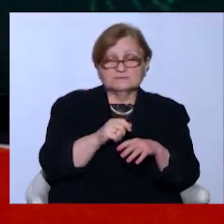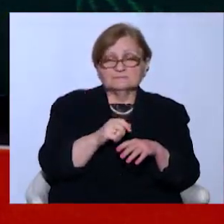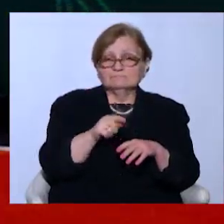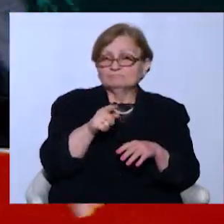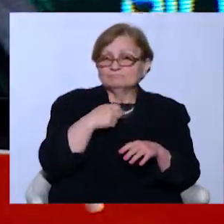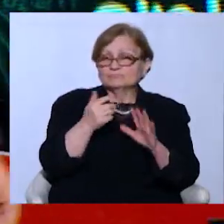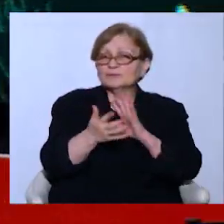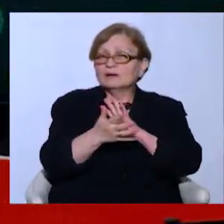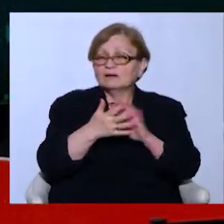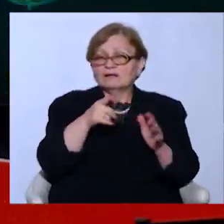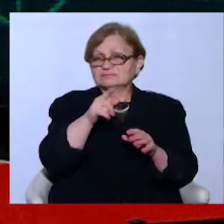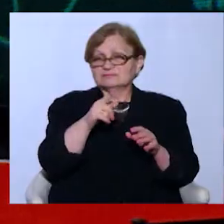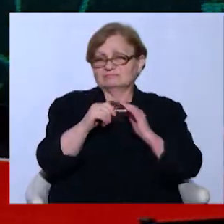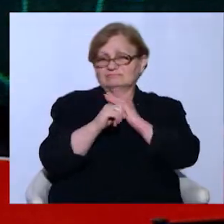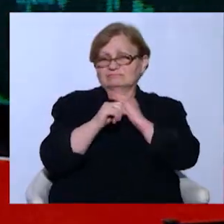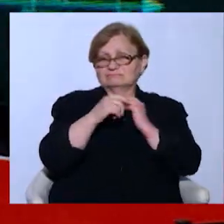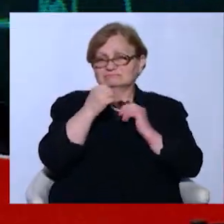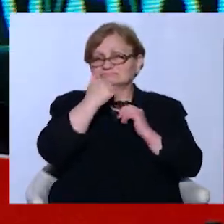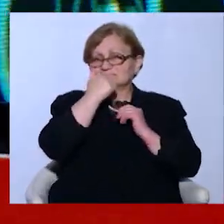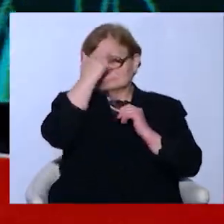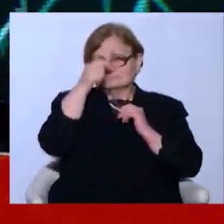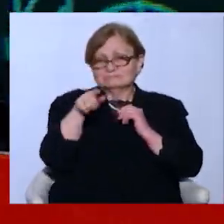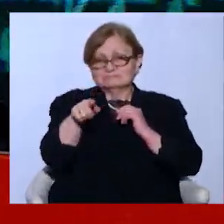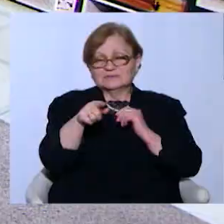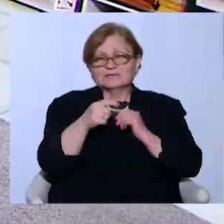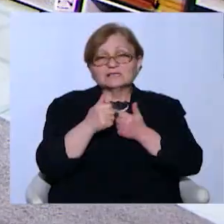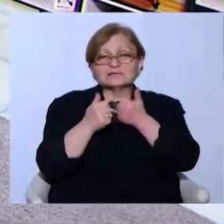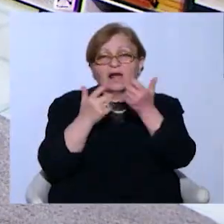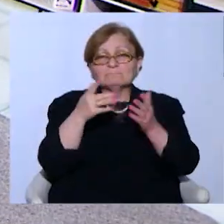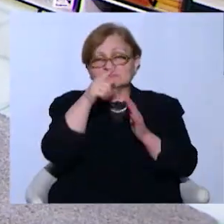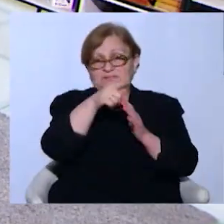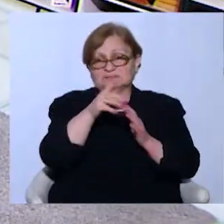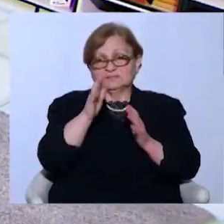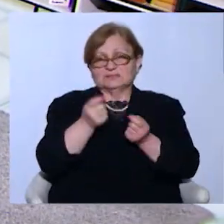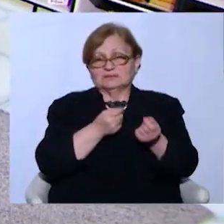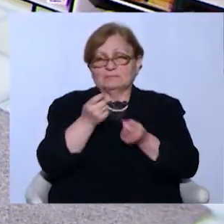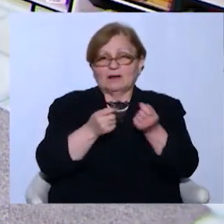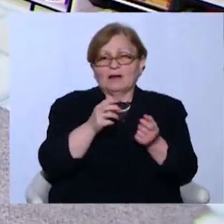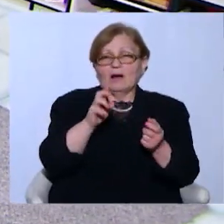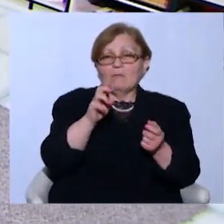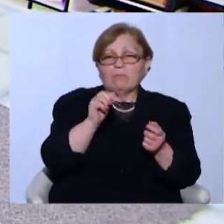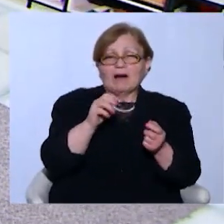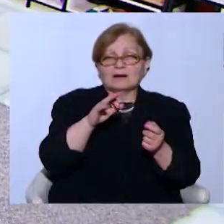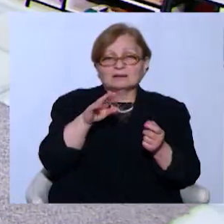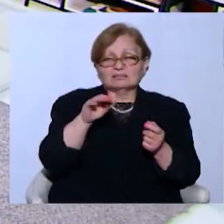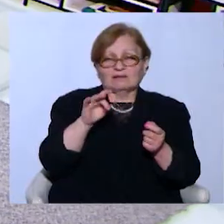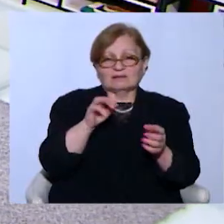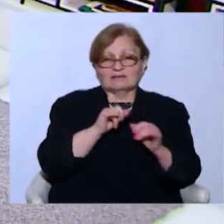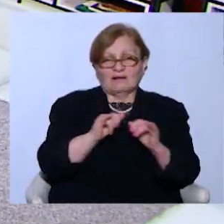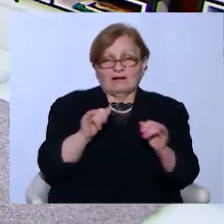მეშვეობითაც უკვე აღარ გაგვიჭირდება იმის ნახვა, თუ რამდენი ბაქტერია იქნება ჩვენს ფინჯანში ერთი კვირის შემდეგ, ანუ 7 დღეს